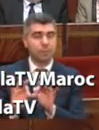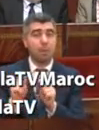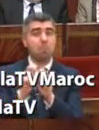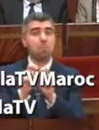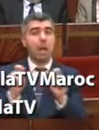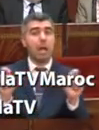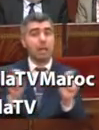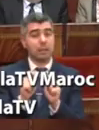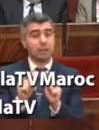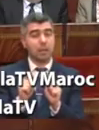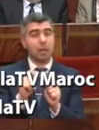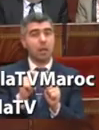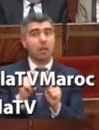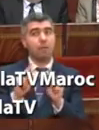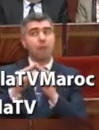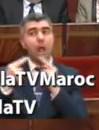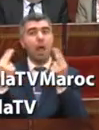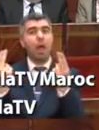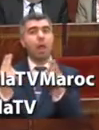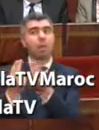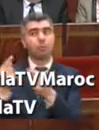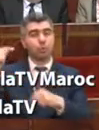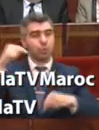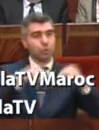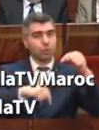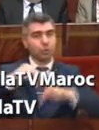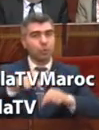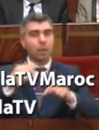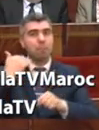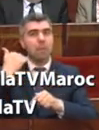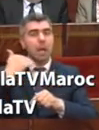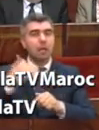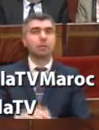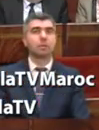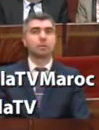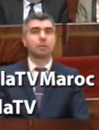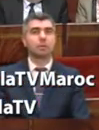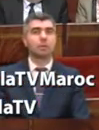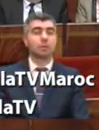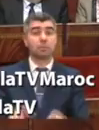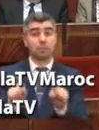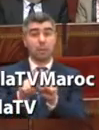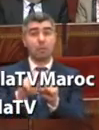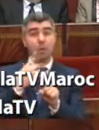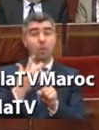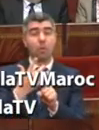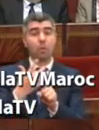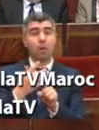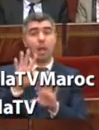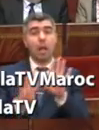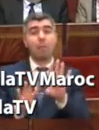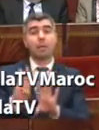للفلاحة هو أحد أهم ما كتعرفوا مدينة مكناس، ولكن لا يمكن أنه خلال 14 دورة